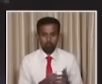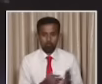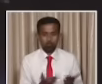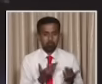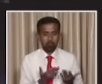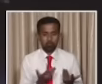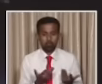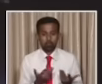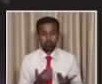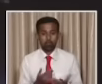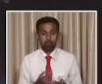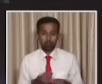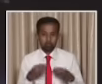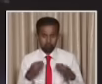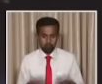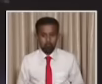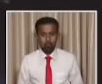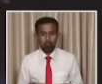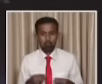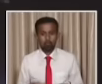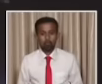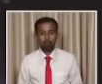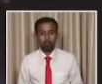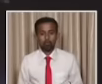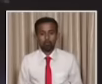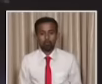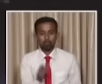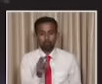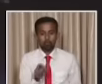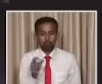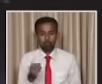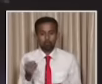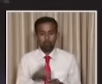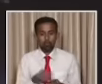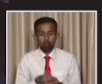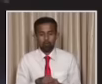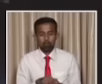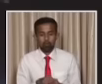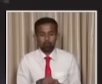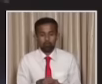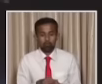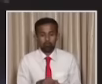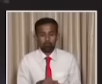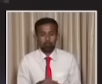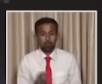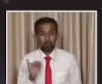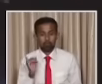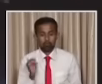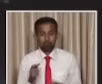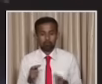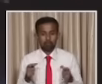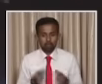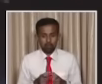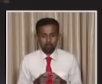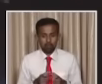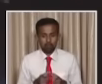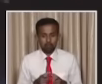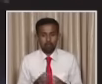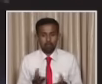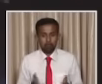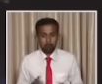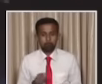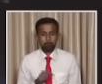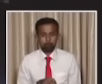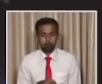වැඩිය මේ රටේ ධන අපරාධ විනාශයක් වෙන්නේ ඔබතුමා මැදිහත් වෙලා අදාළ නිලධාරීන් එක්ක මේ මේ මේ